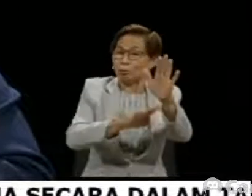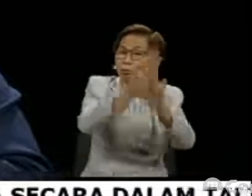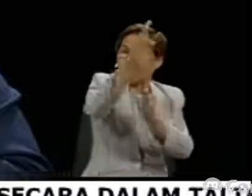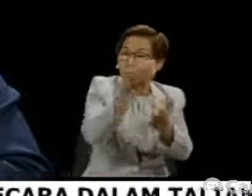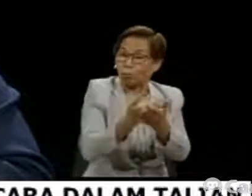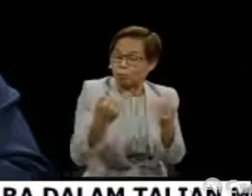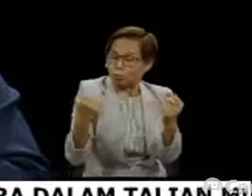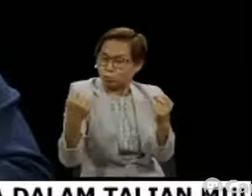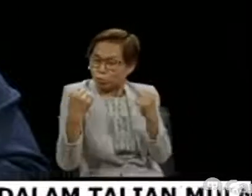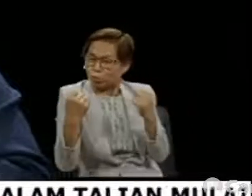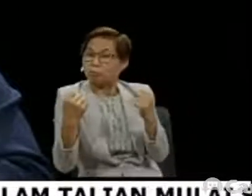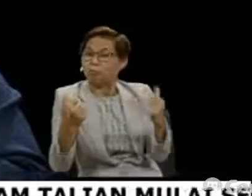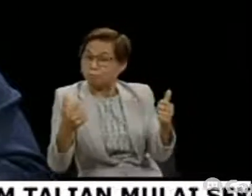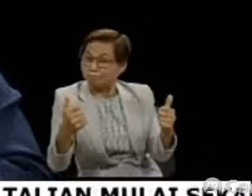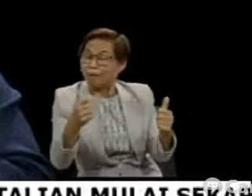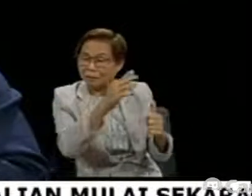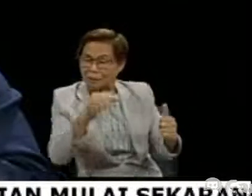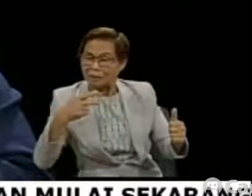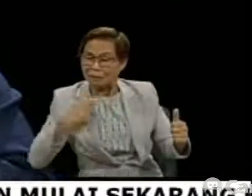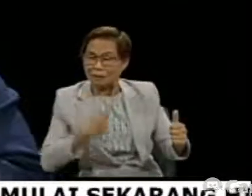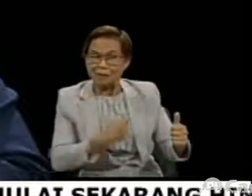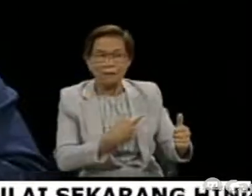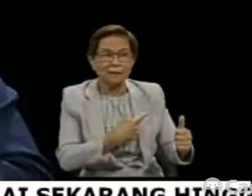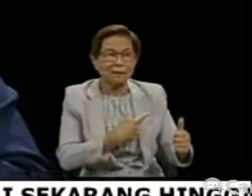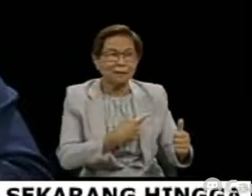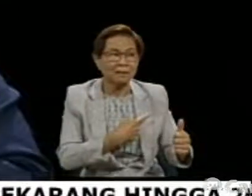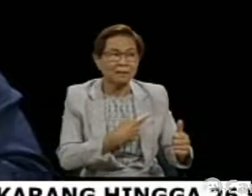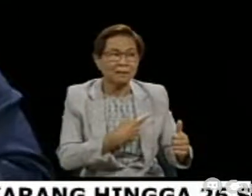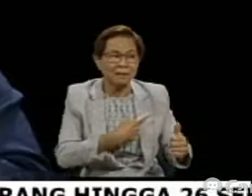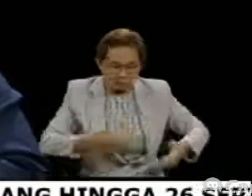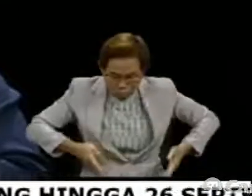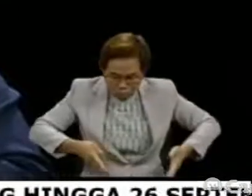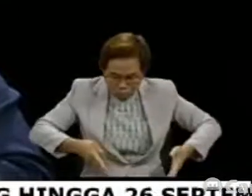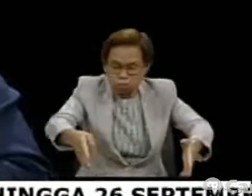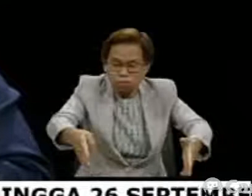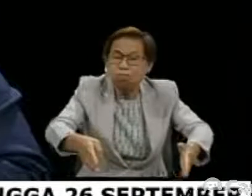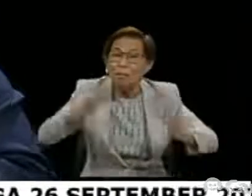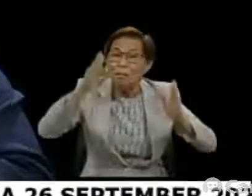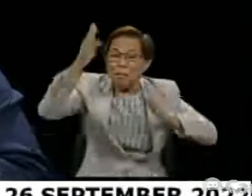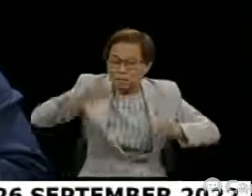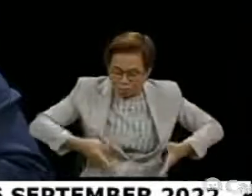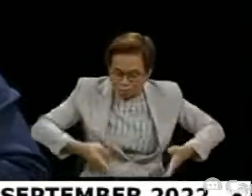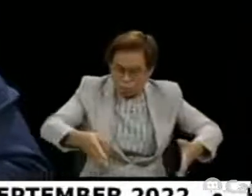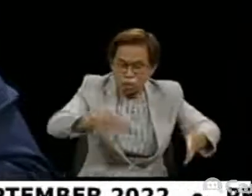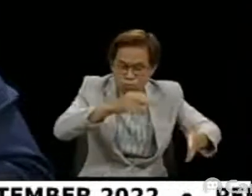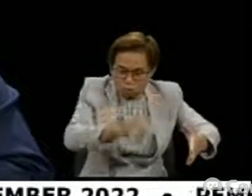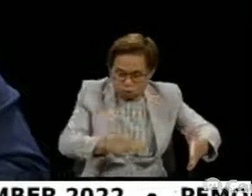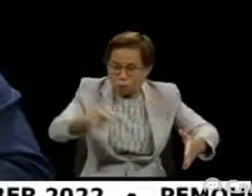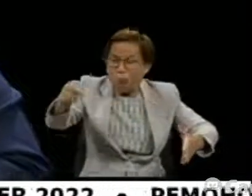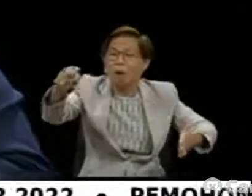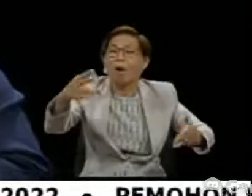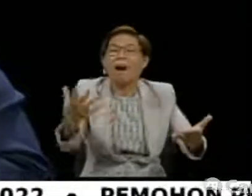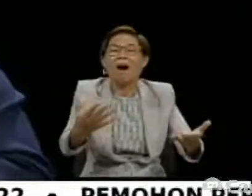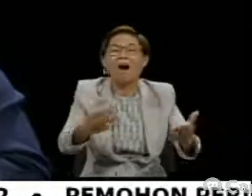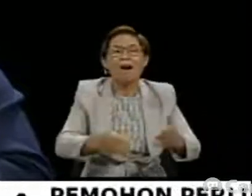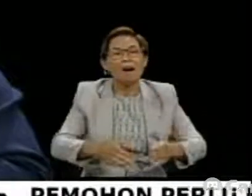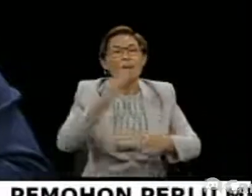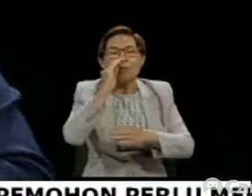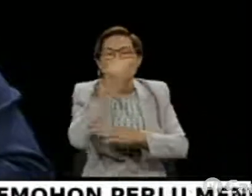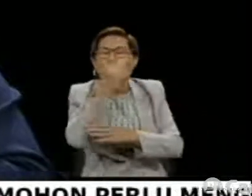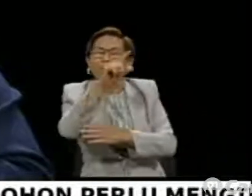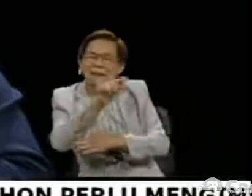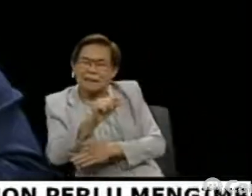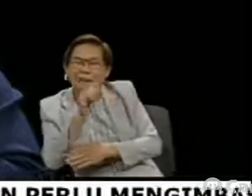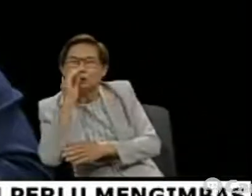ekonomi yang Kukuh biasa dan kita bale-bale telah Satlantas Betul kata inflasi peledak kadar faedah aku masih rendah